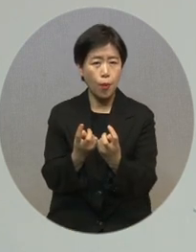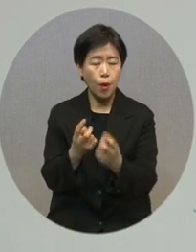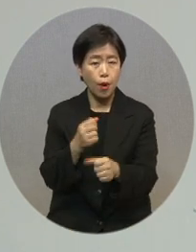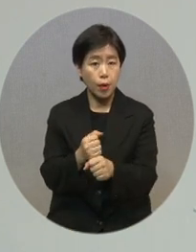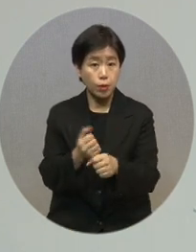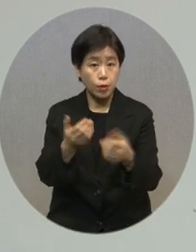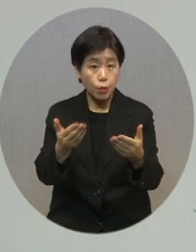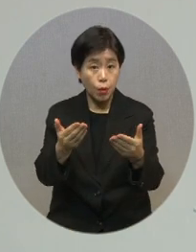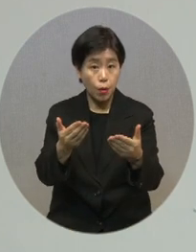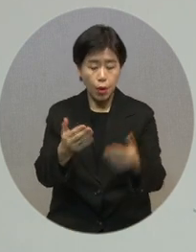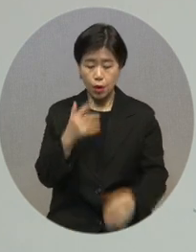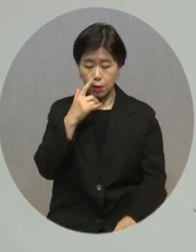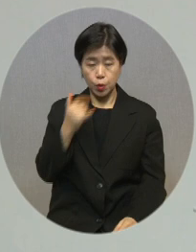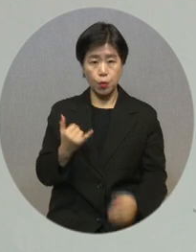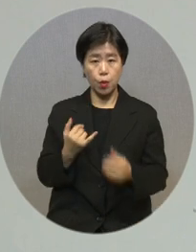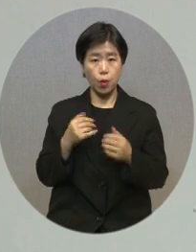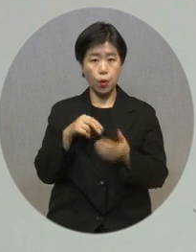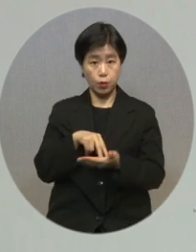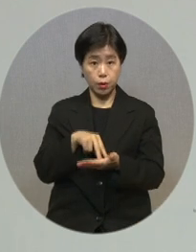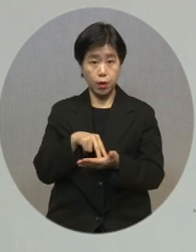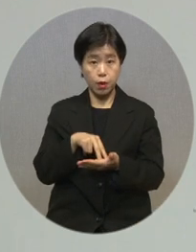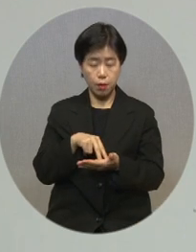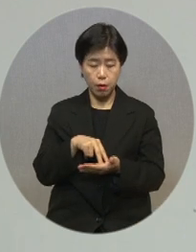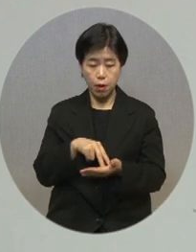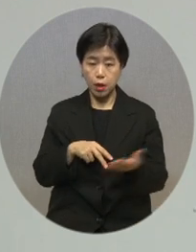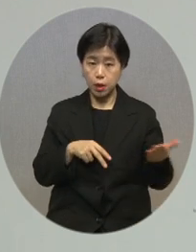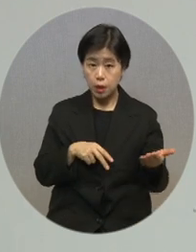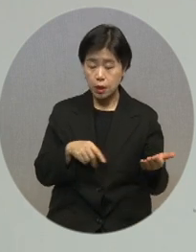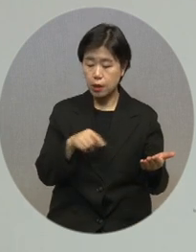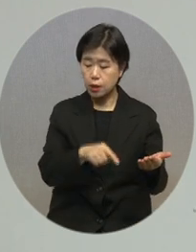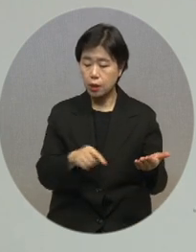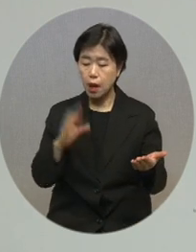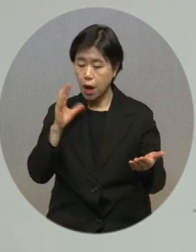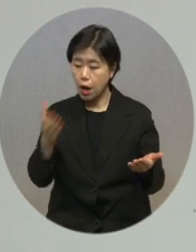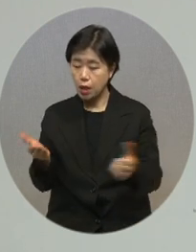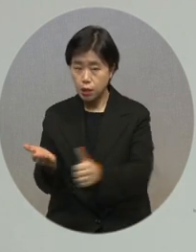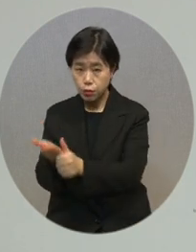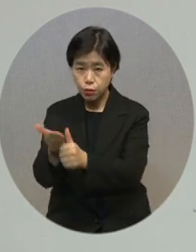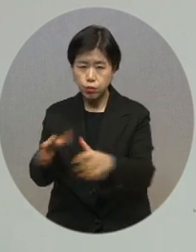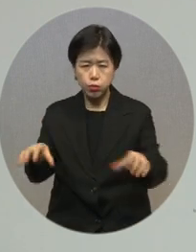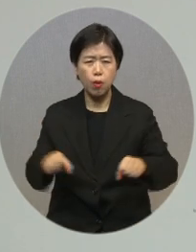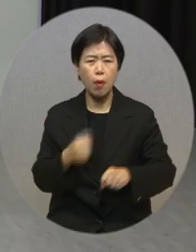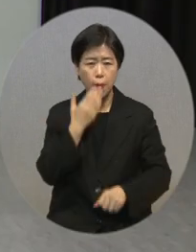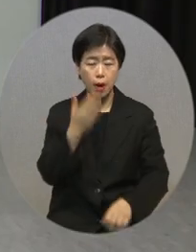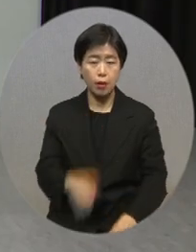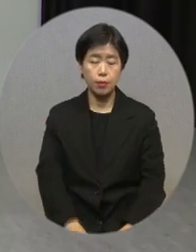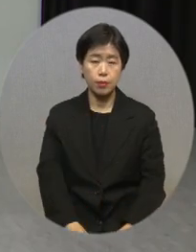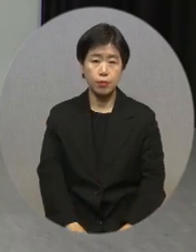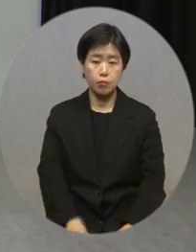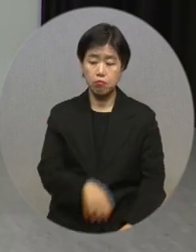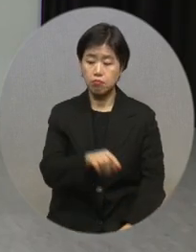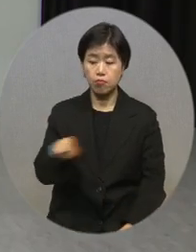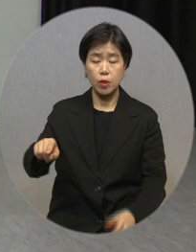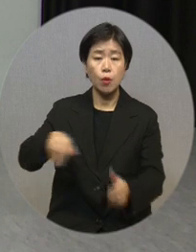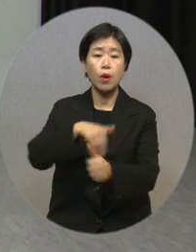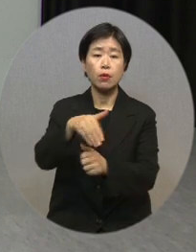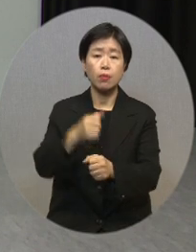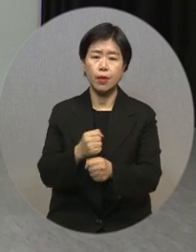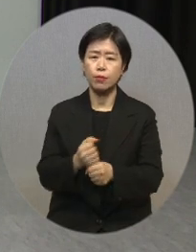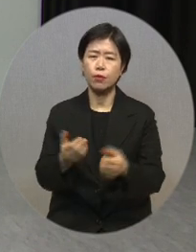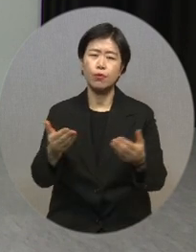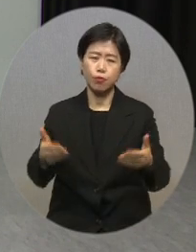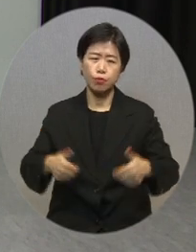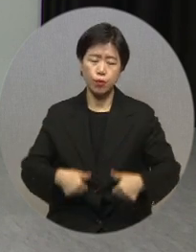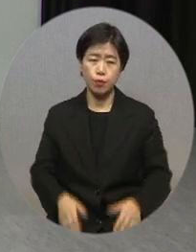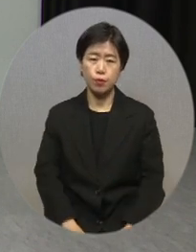육아를 하면서 그 직장을 다닐 수 있도록 네. 그런 환경을 만들어 주는 데 집중을 하고 있습니다. 그런 그러니까 육아 시간을 확보하는